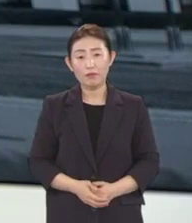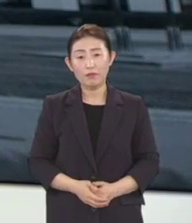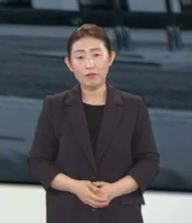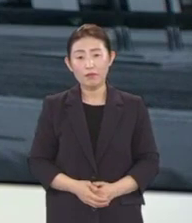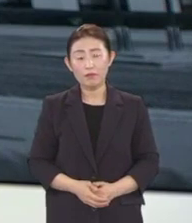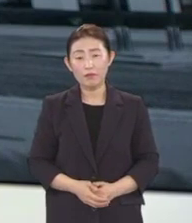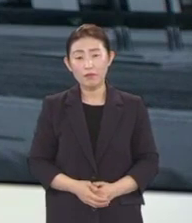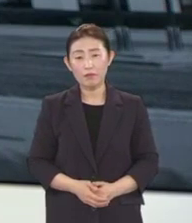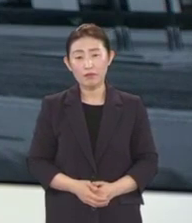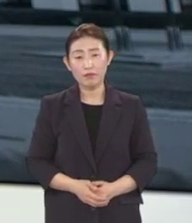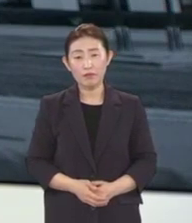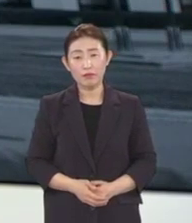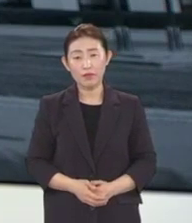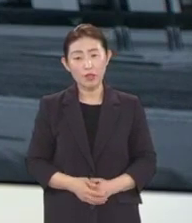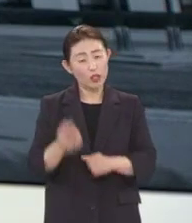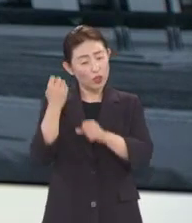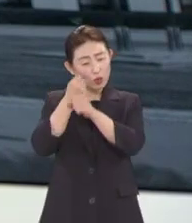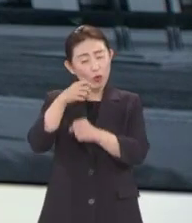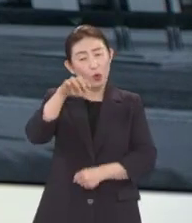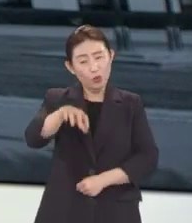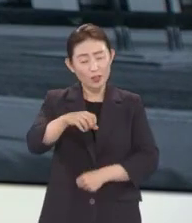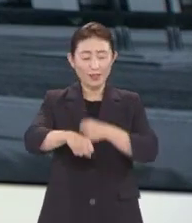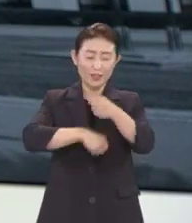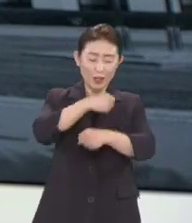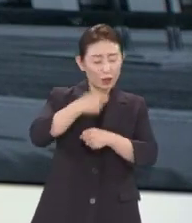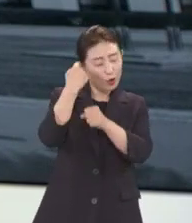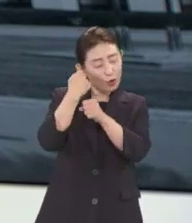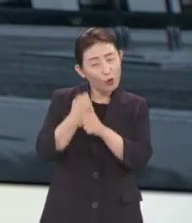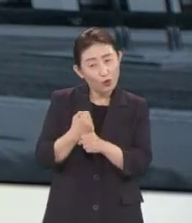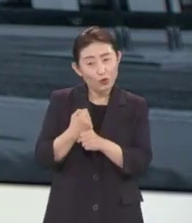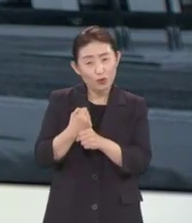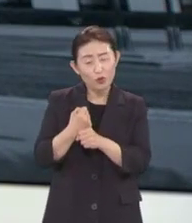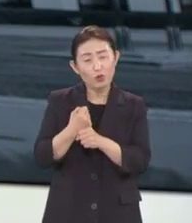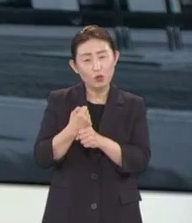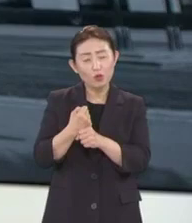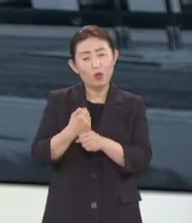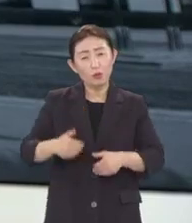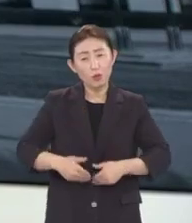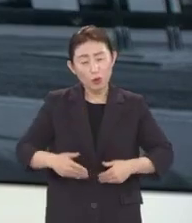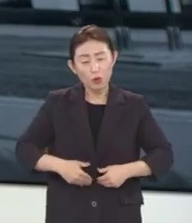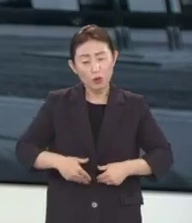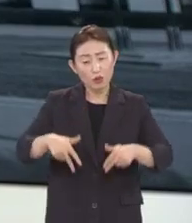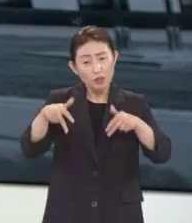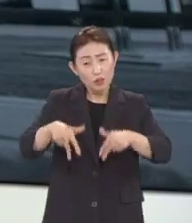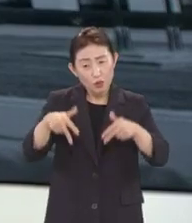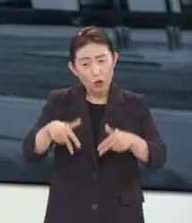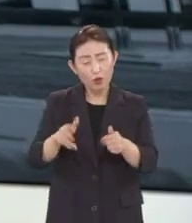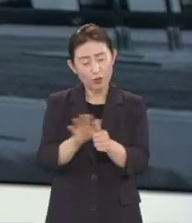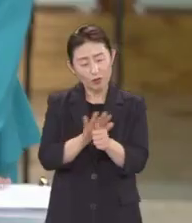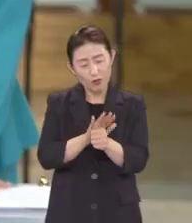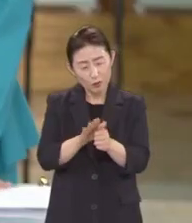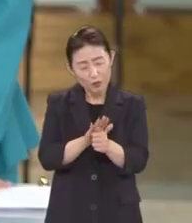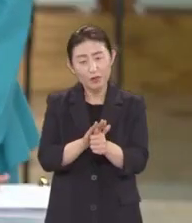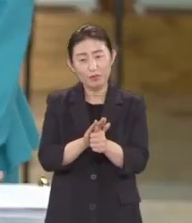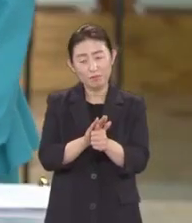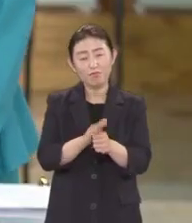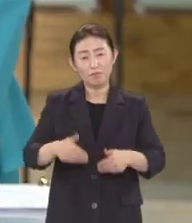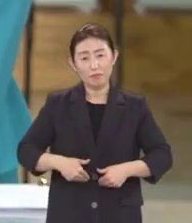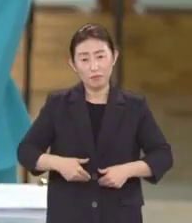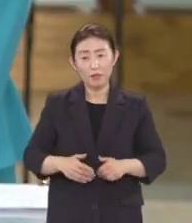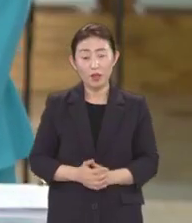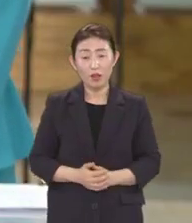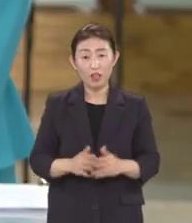위해서는 연구 현장의 좀 자율성이라든지 연구자의 처우가 많이 개선돼야 된다고 생각하고 있습니다. 네, 올해가